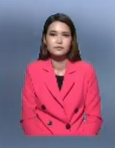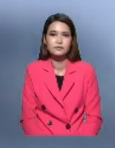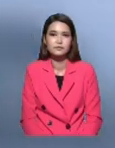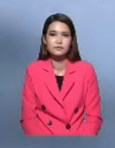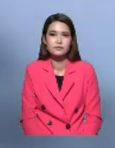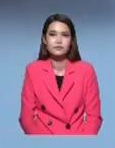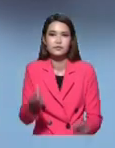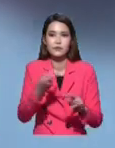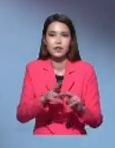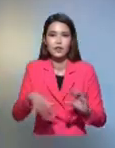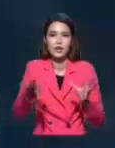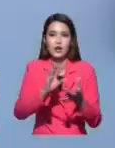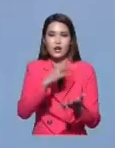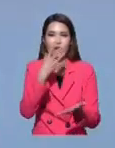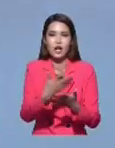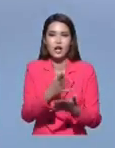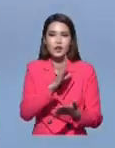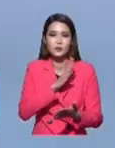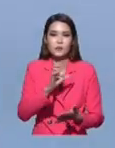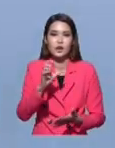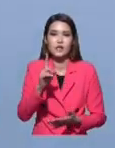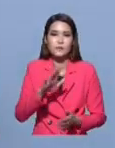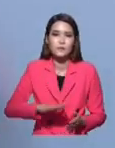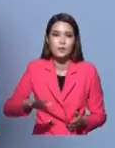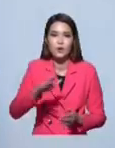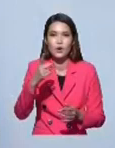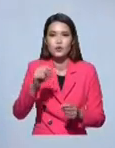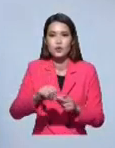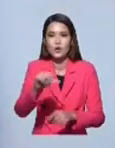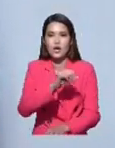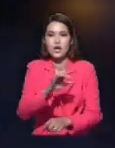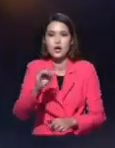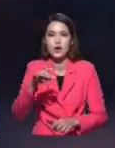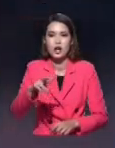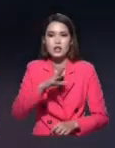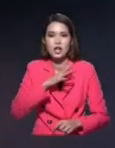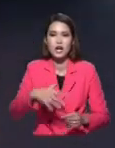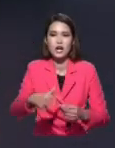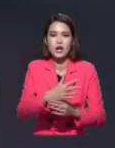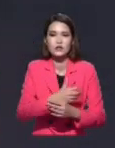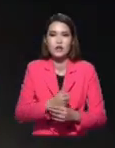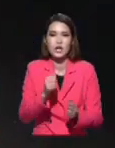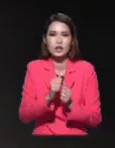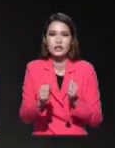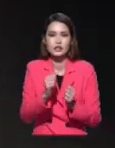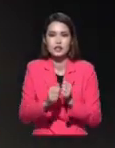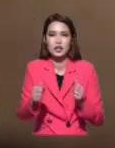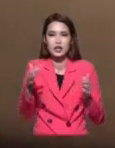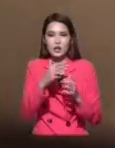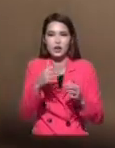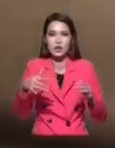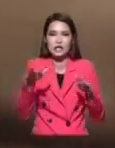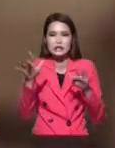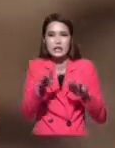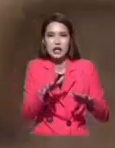Это поселок Усуба в Сырымском районе, что в 200 километрах от Уральска. На местных дорогах подрядчики круто взялись за ремонт. Верхний слой покрытия